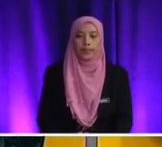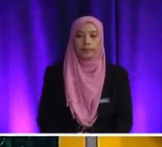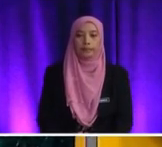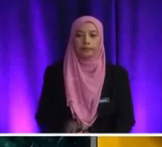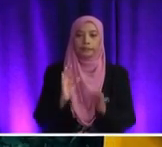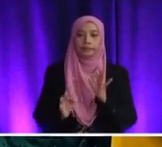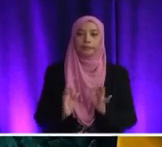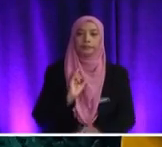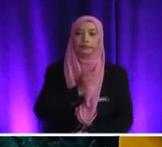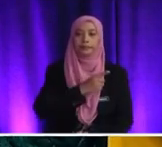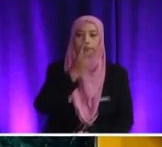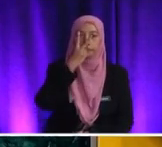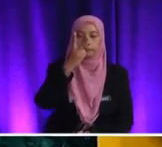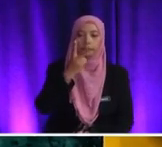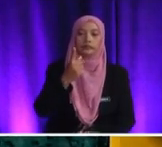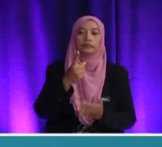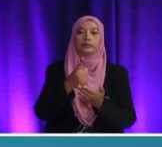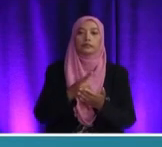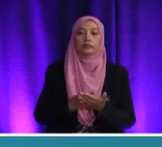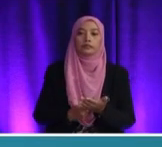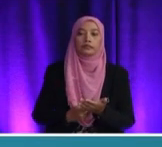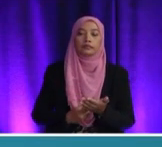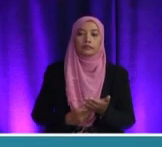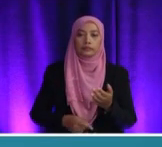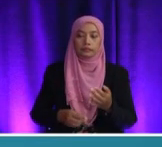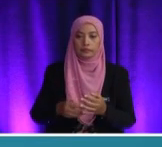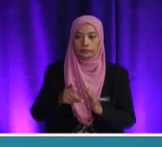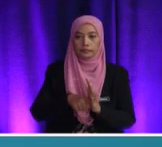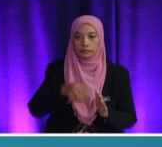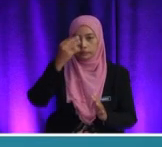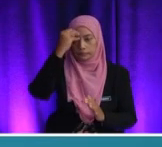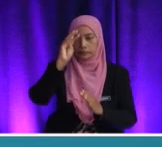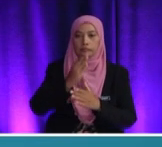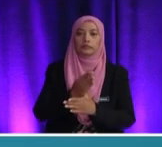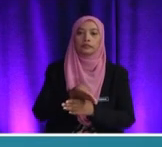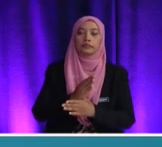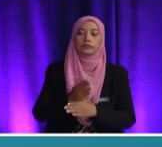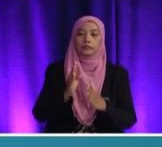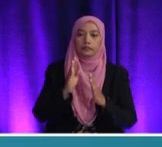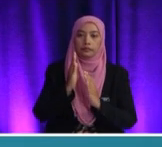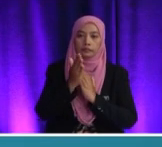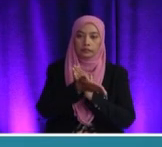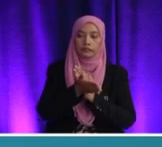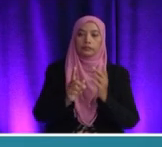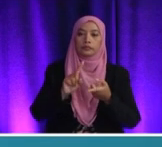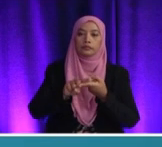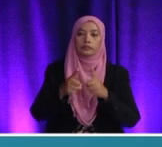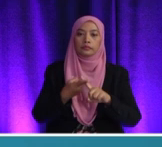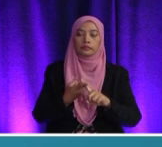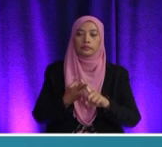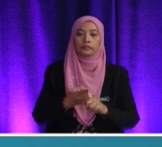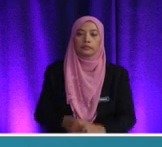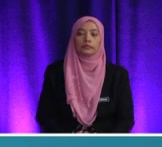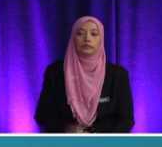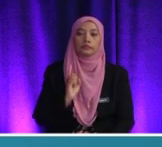Tengok air ah inilah kemahiran kemahirannya dikonsumsi oleh kawan-kawan kita tadi jadi kita bagi dua orang kejet layar